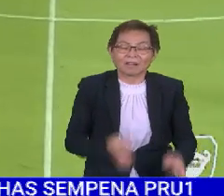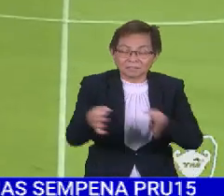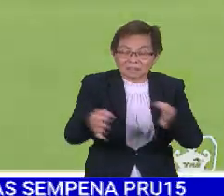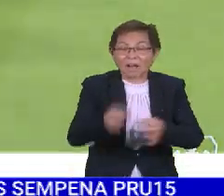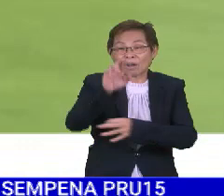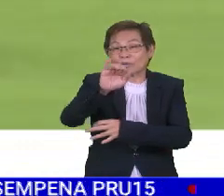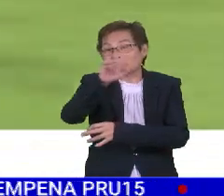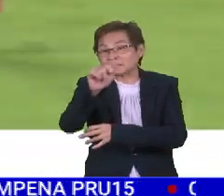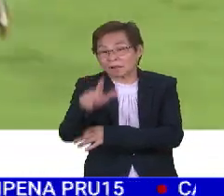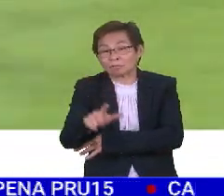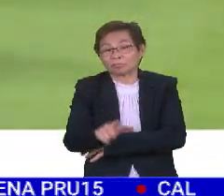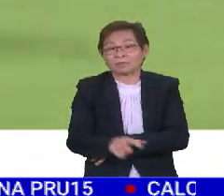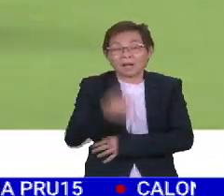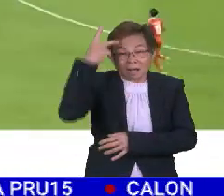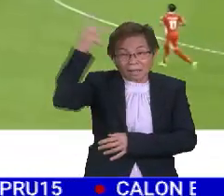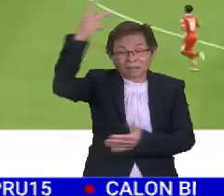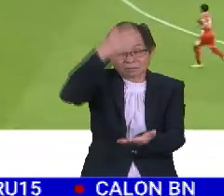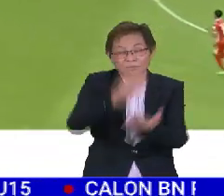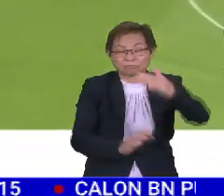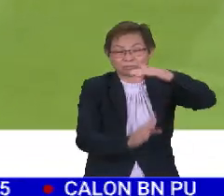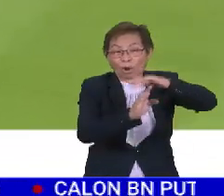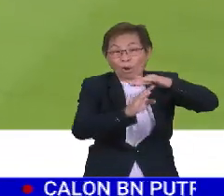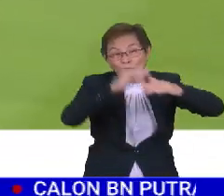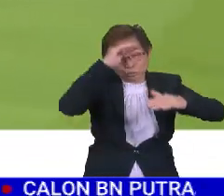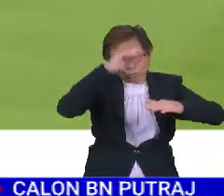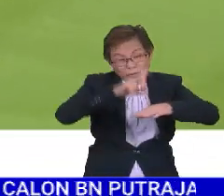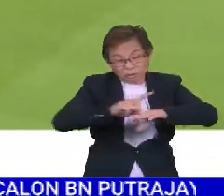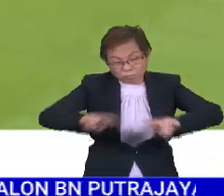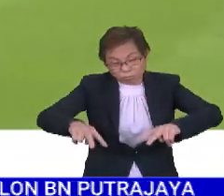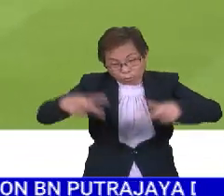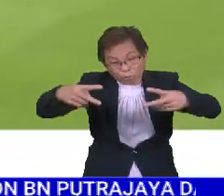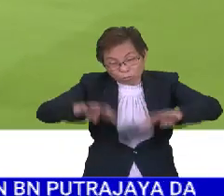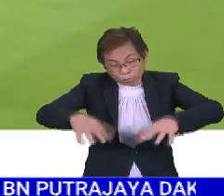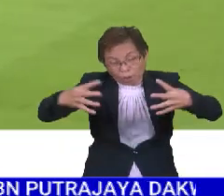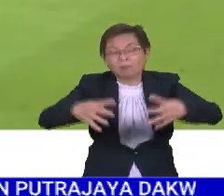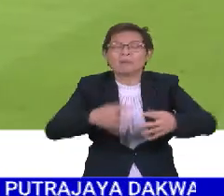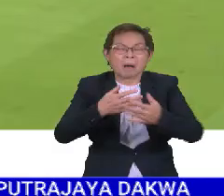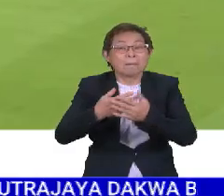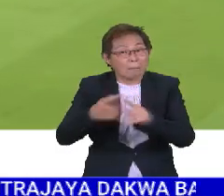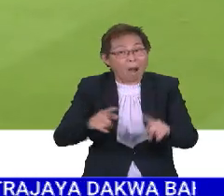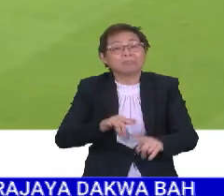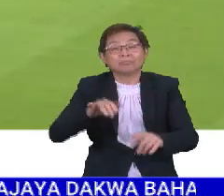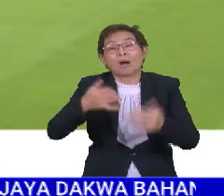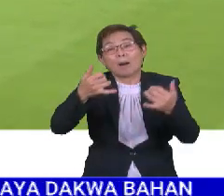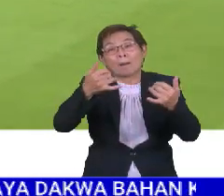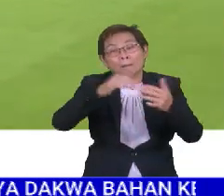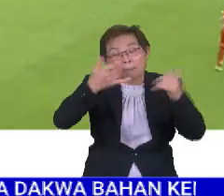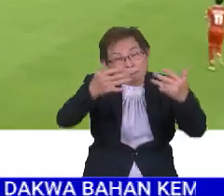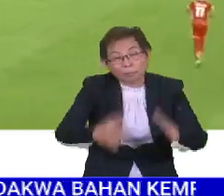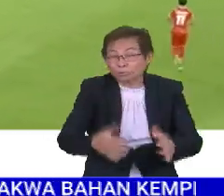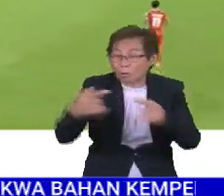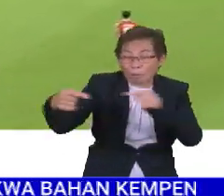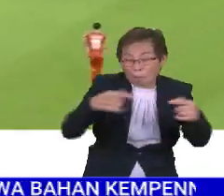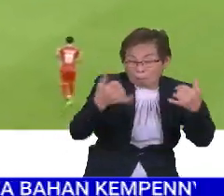Jelas Rizal, biarpun perjalanan Kelantan terhenti di tangan JDT di suku akhir, namun dia mengakui anak buahnya telah berusaha memberi aksi